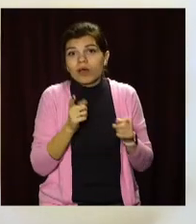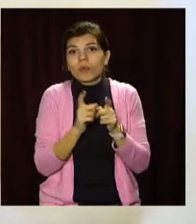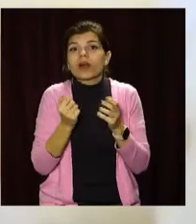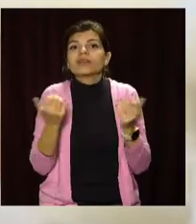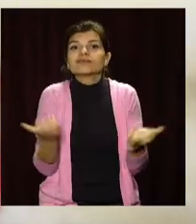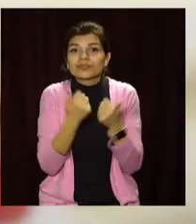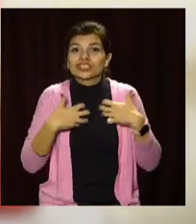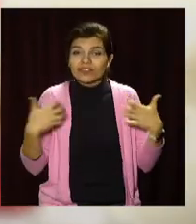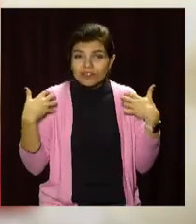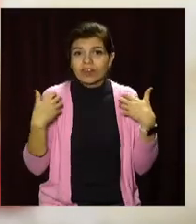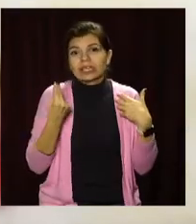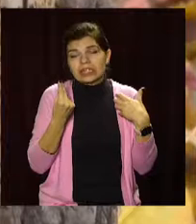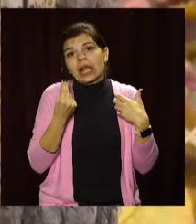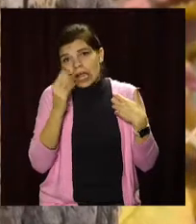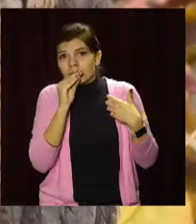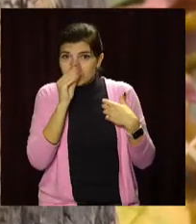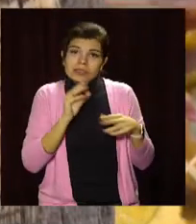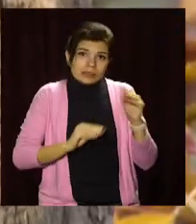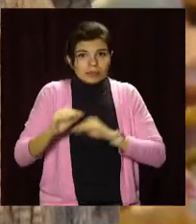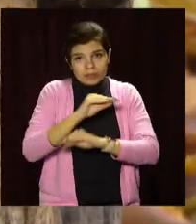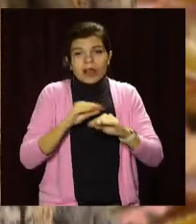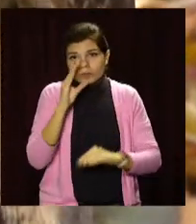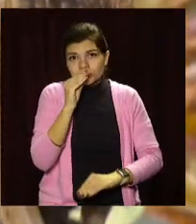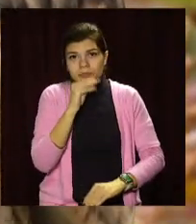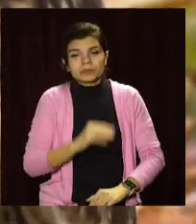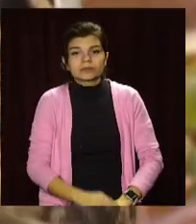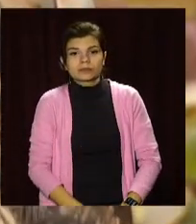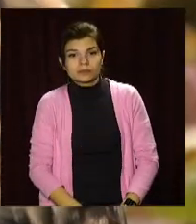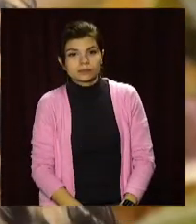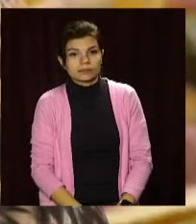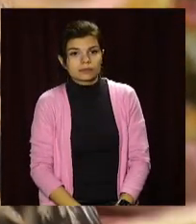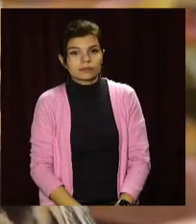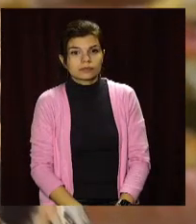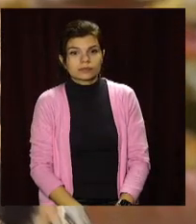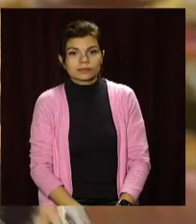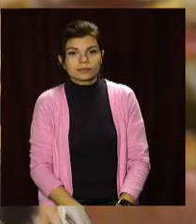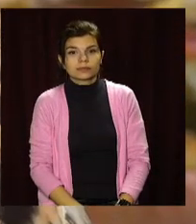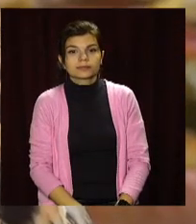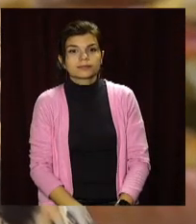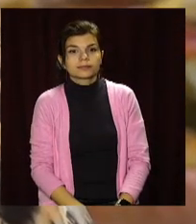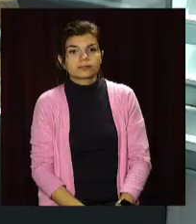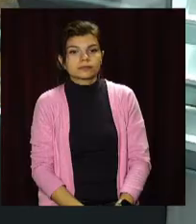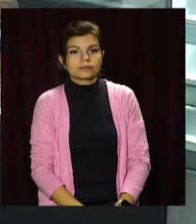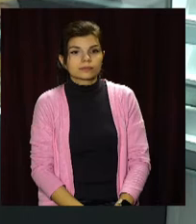порятунок улюбленців вистачає. Галина Гусак, Олександр Верногоров, Open News, телеканал «Відкритий».